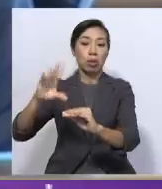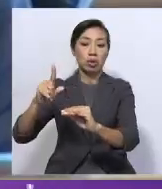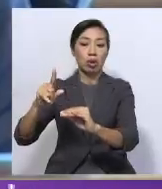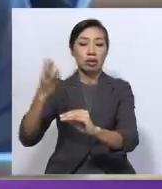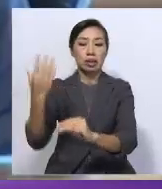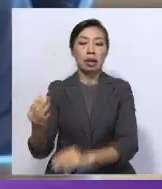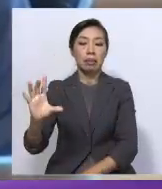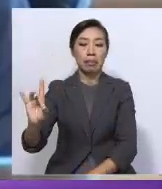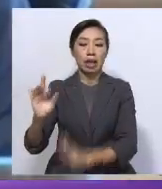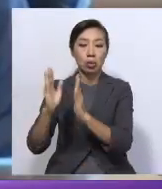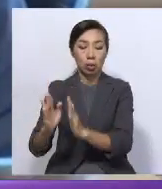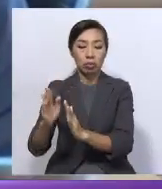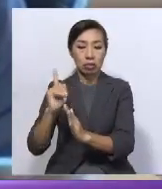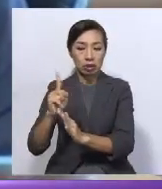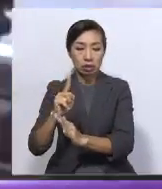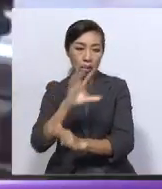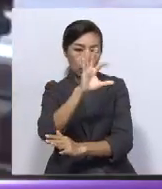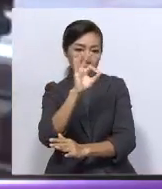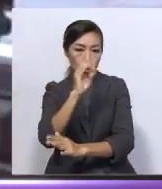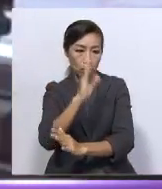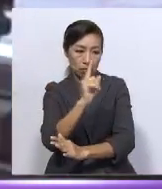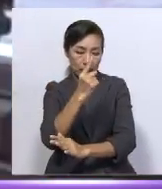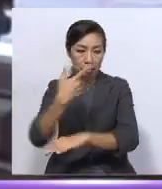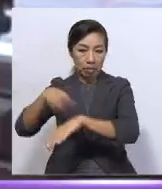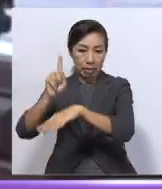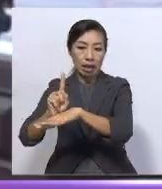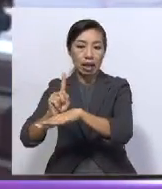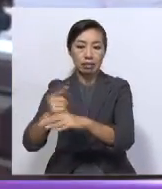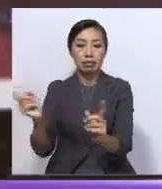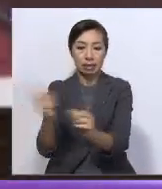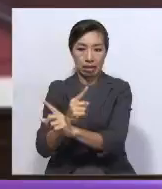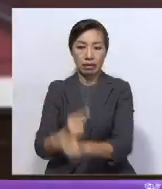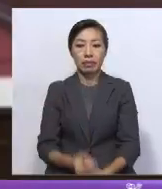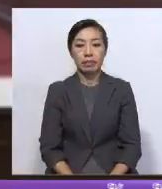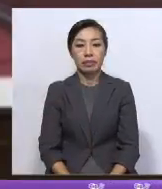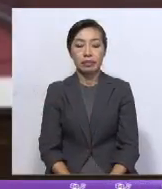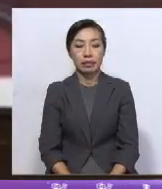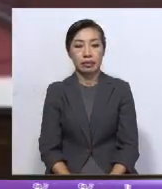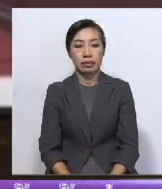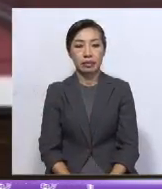หลือ8คนและต้องเสนอบุคคลขึ้นมาทำหน้าที่ประธานการประชุมแทนด้วยค่ะ